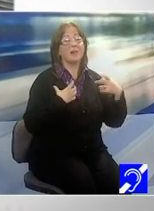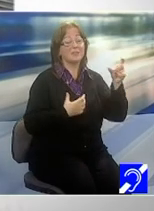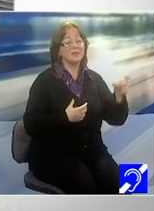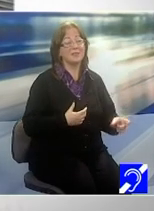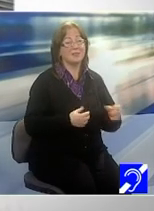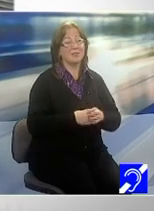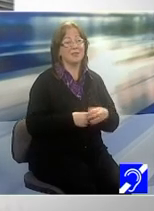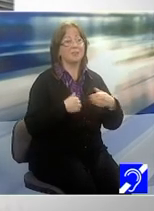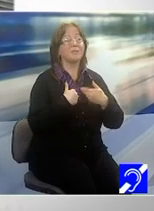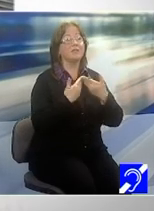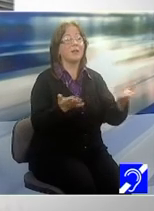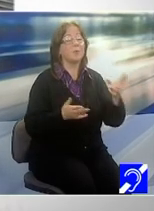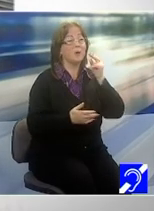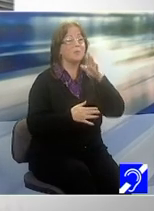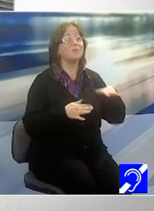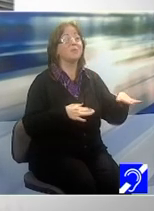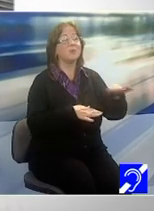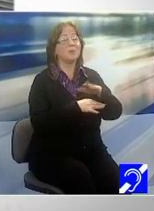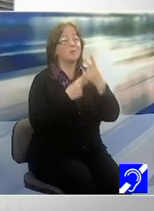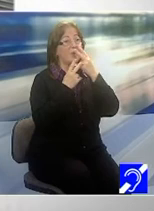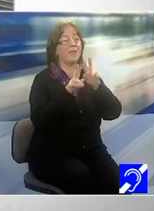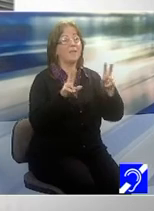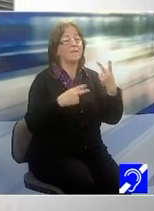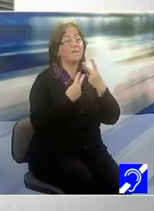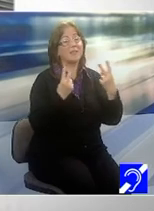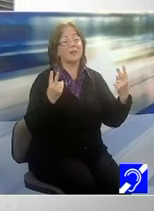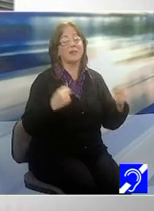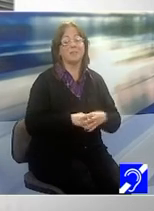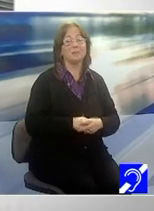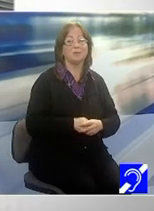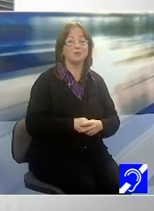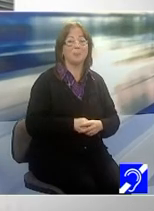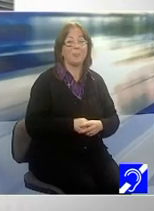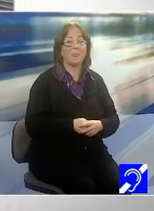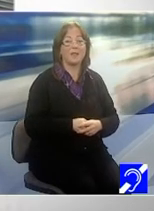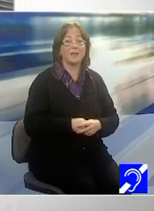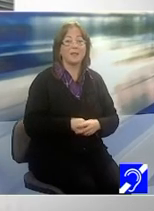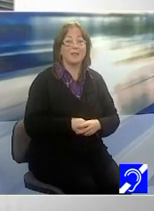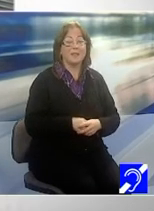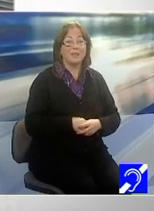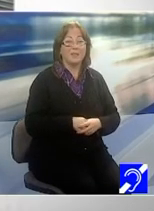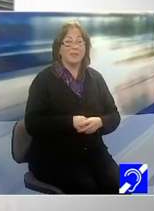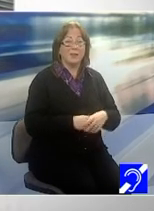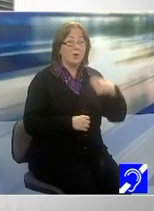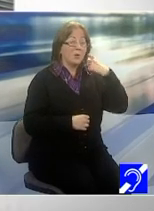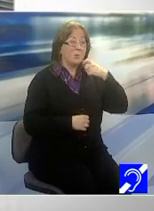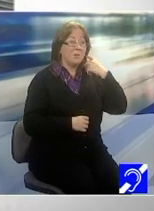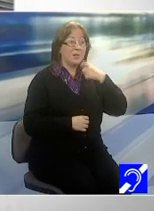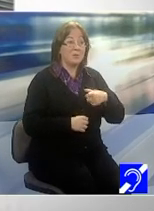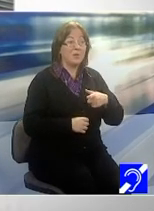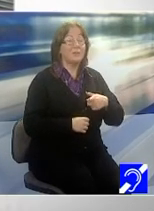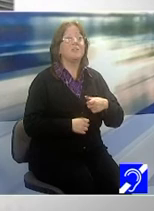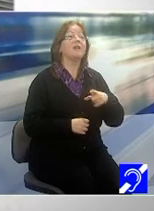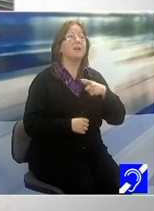înspre public. Având în vedere că Cluj-Napoca candidează în 2021 pentru titlul de